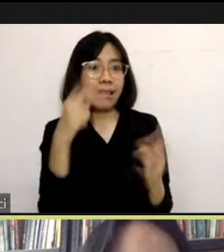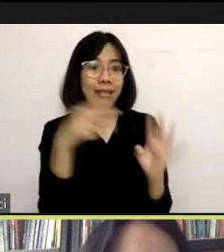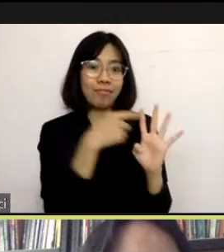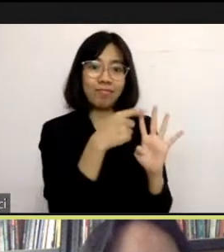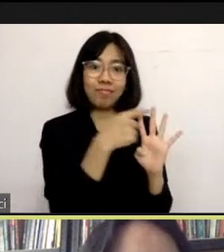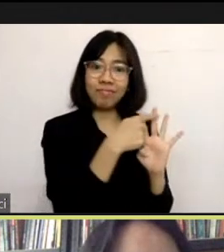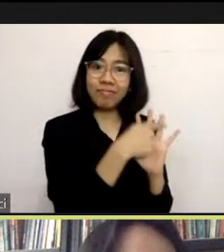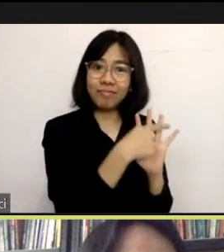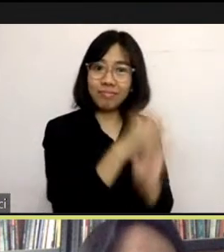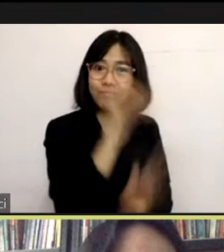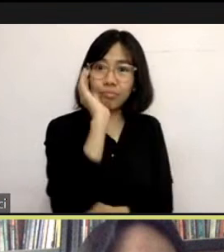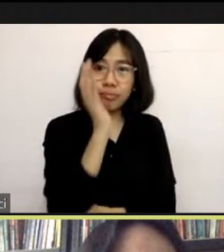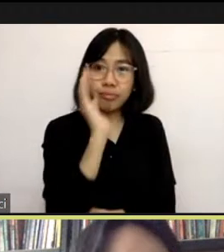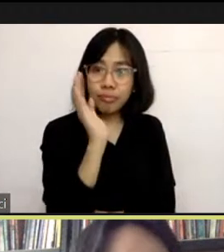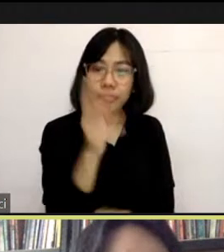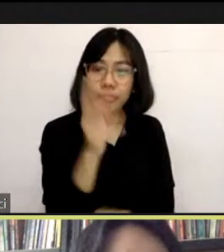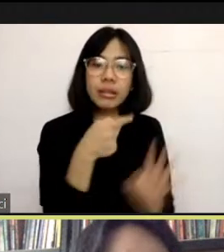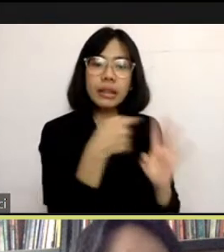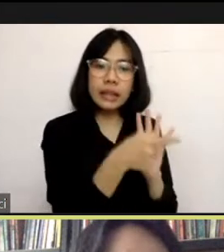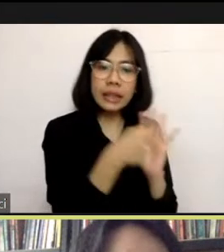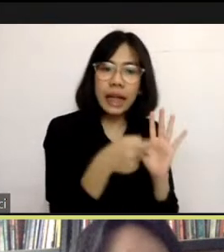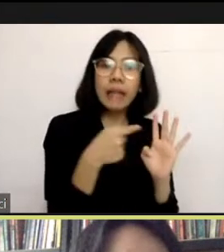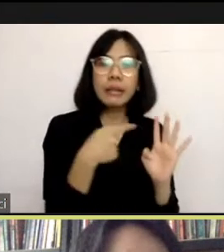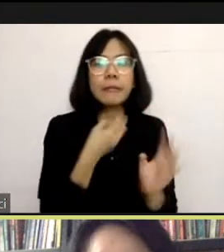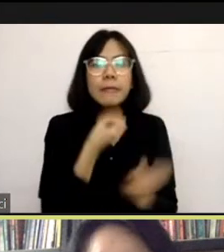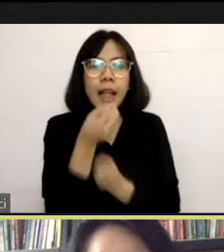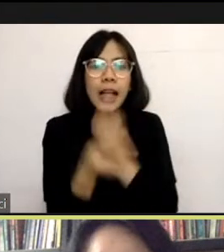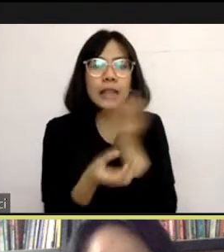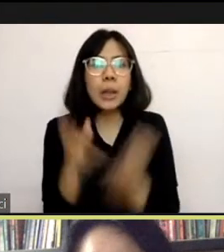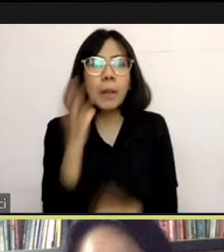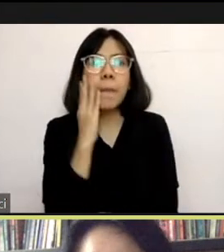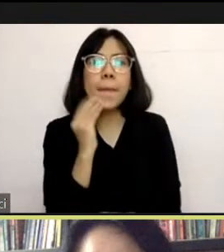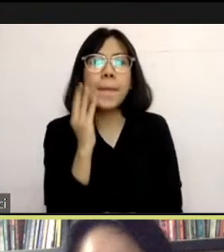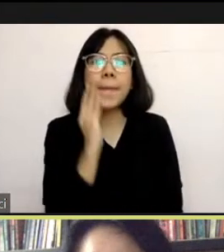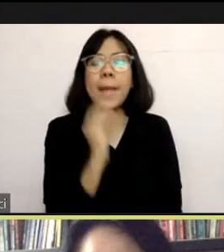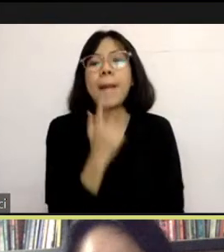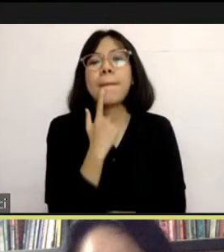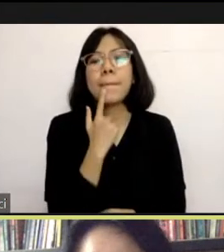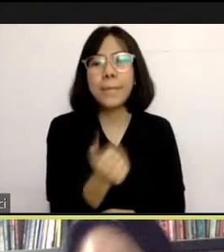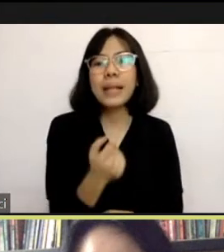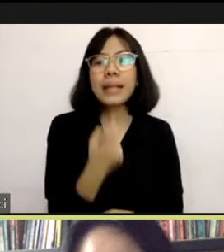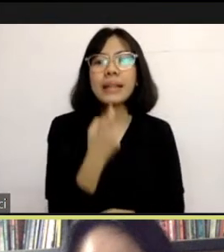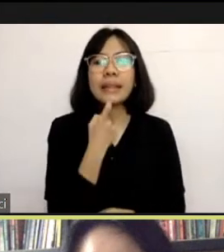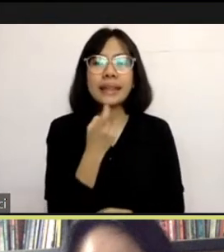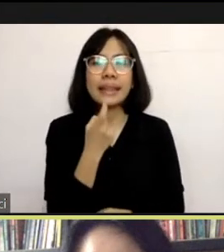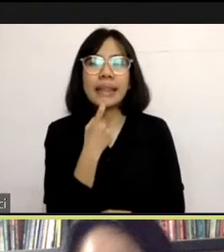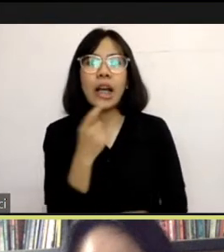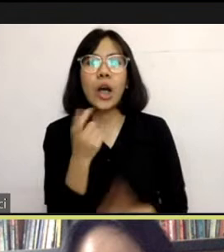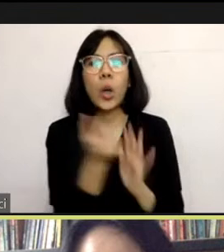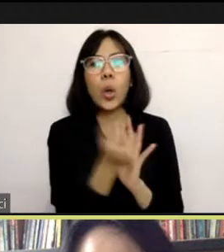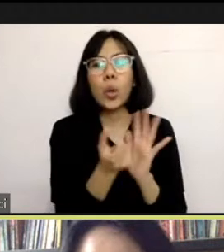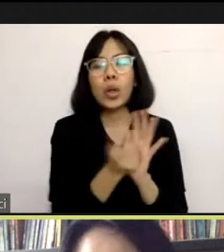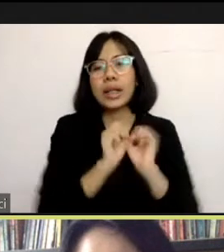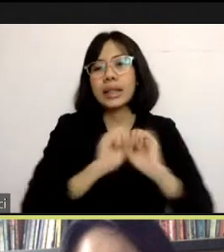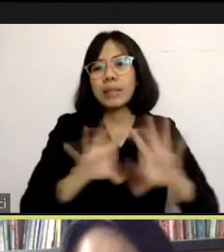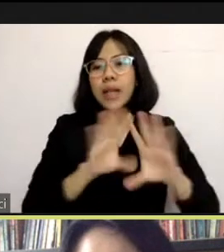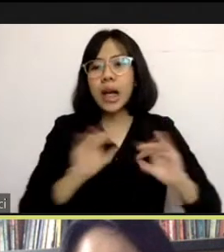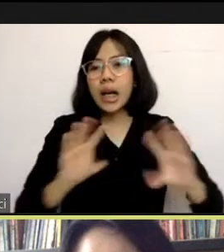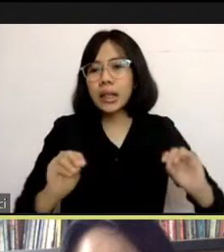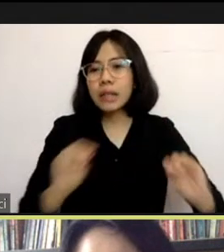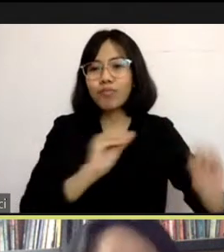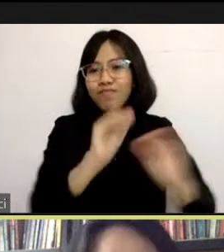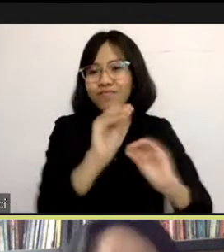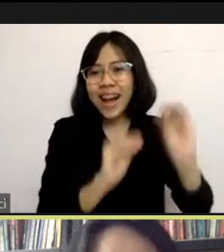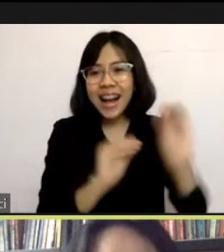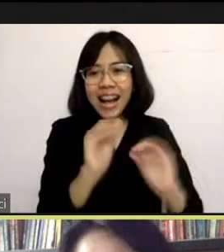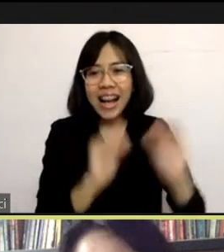semua untuk bisa mengambil pengalaman penting dari penyusunan undang-undang cipta kerja tersebut, baik